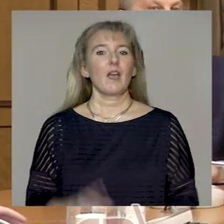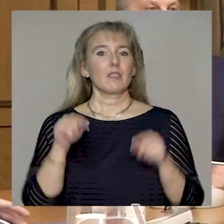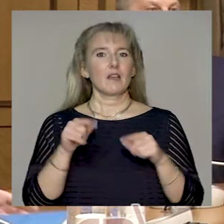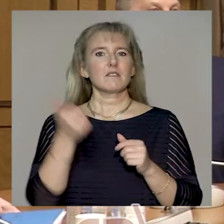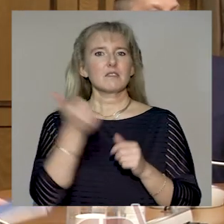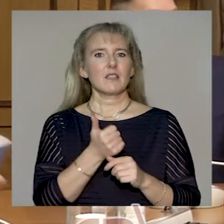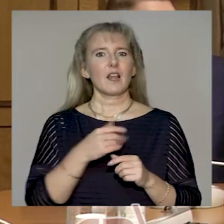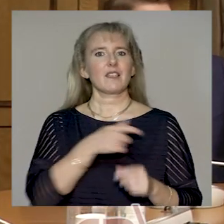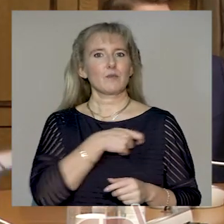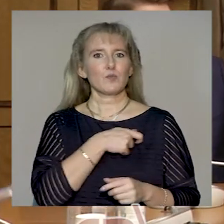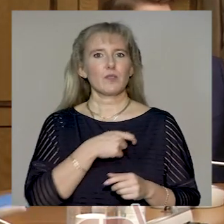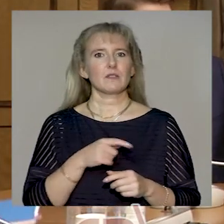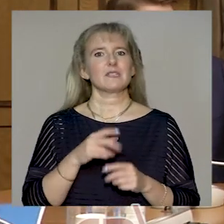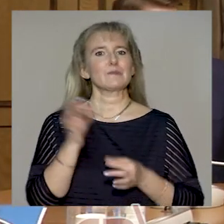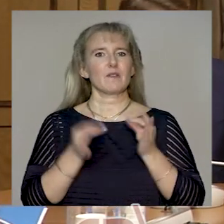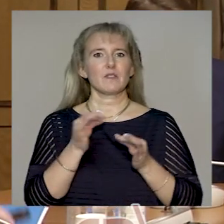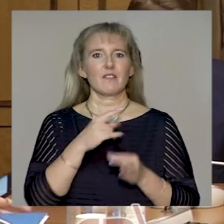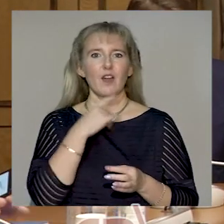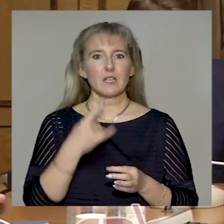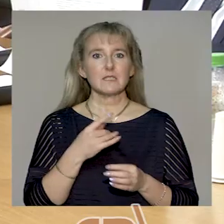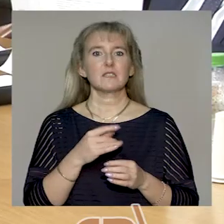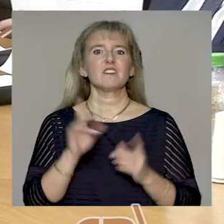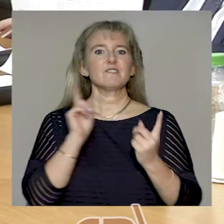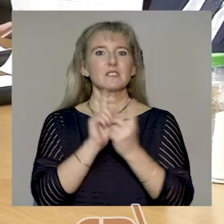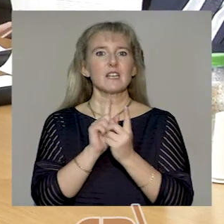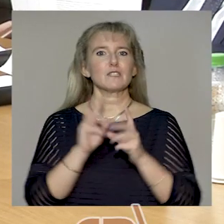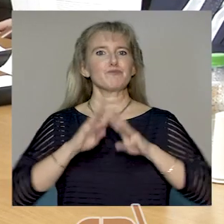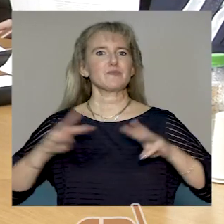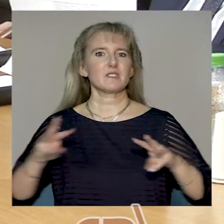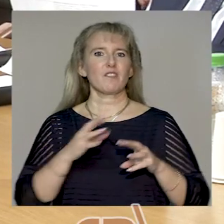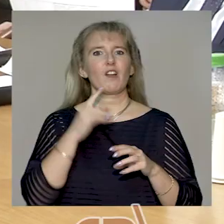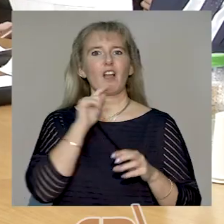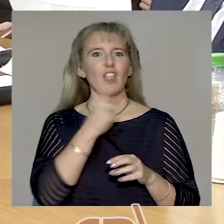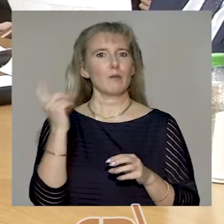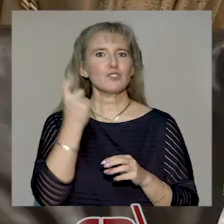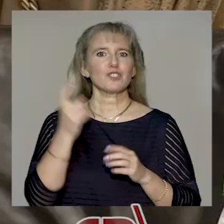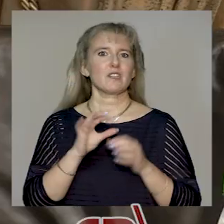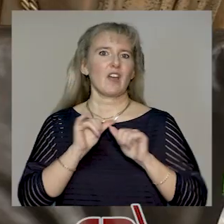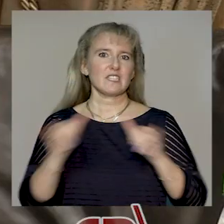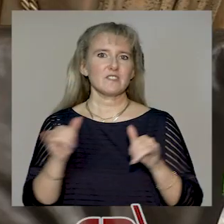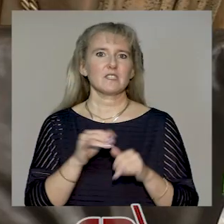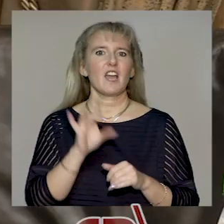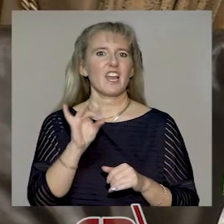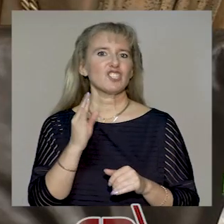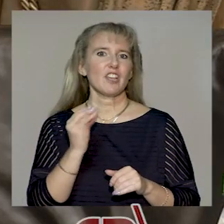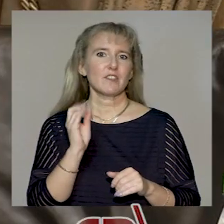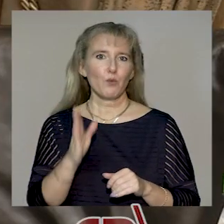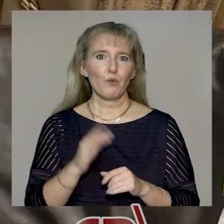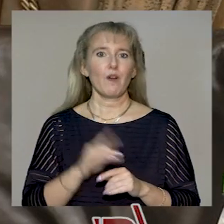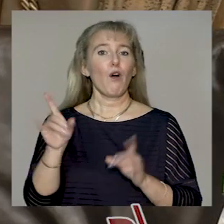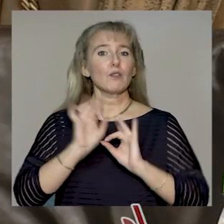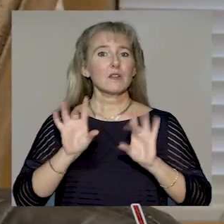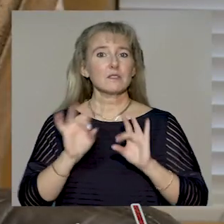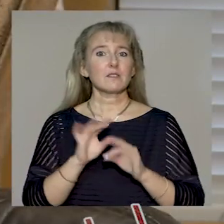На этой неделе депутаты фракции «Справедливая Россия» встретились с министром экономического развития Максимом Решетниковым.